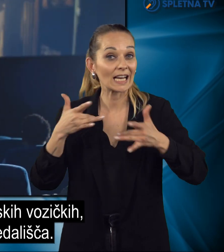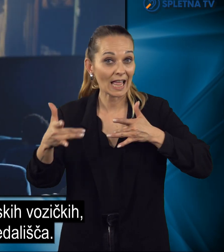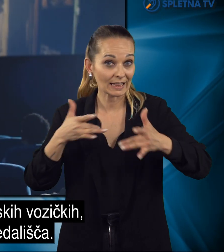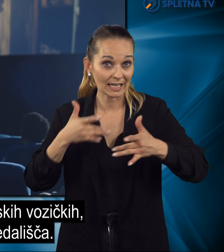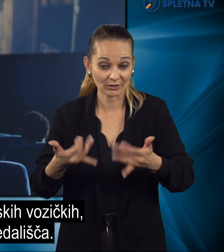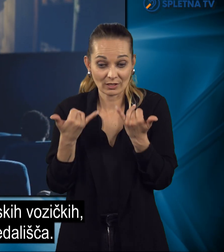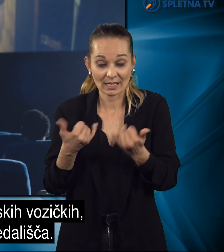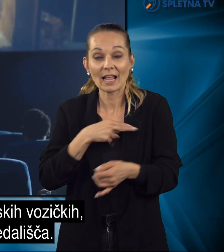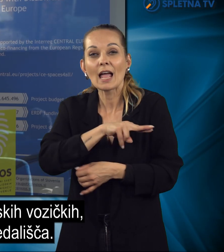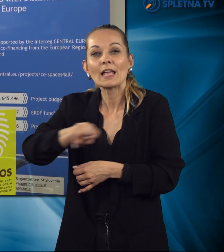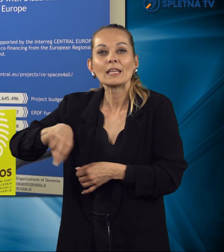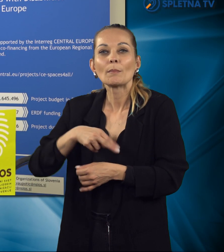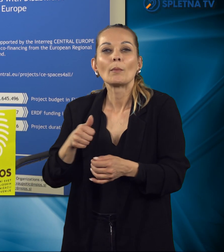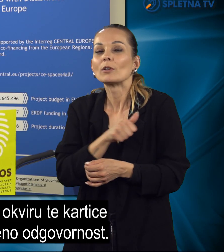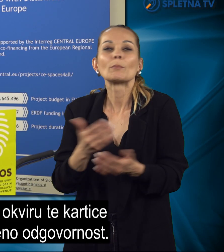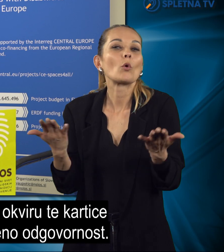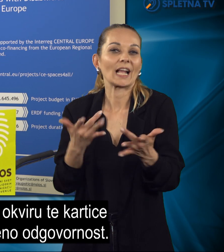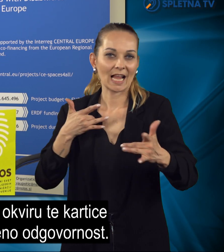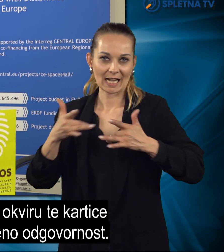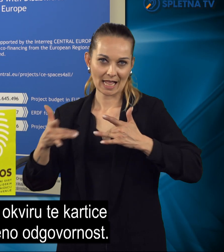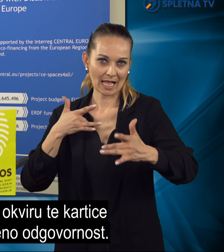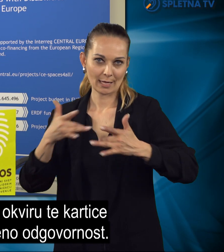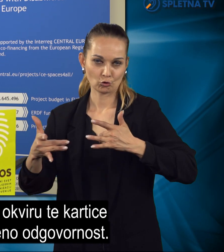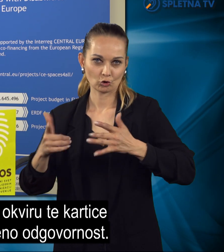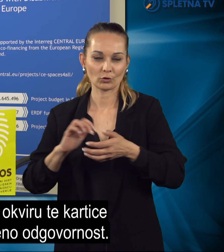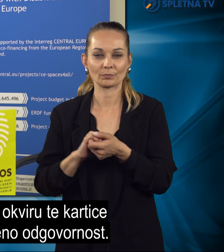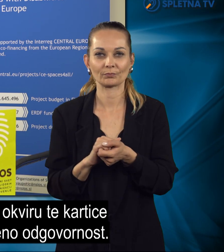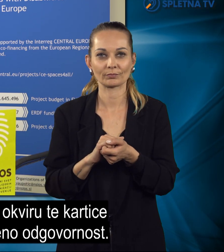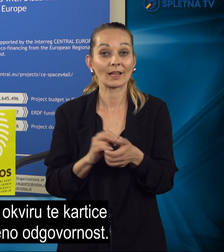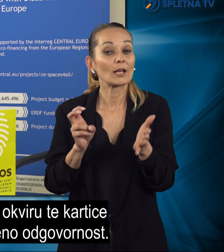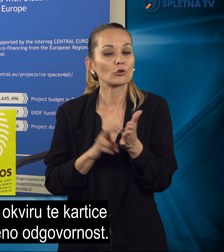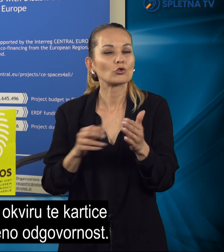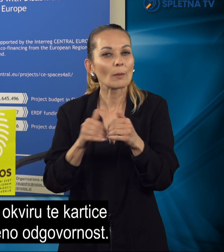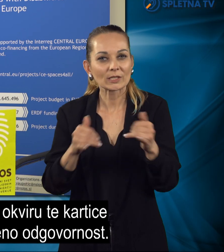večja gledališča. Trenutno imamo samo nekaj njih.